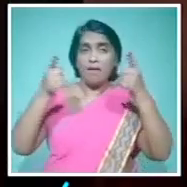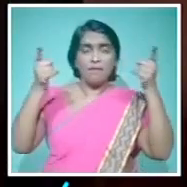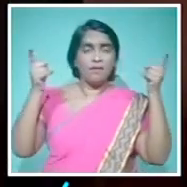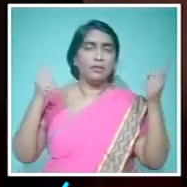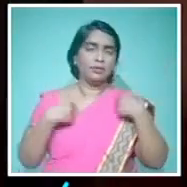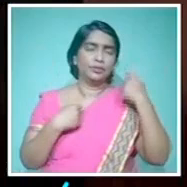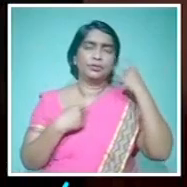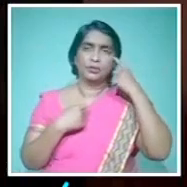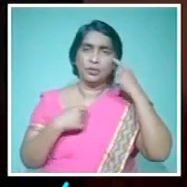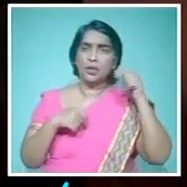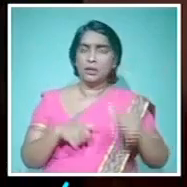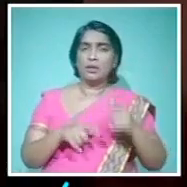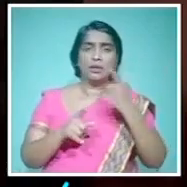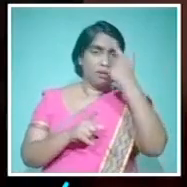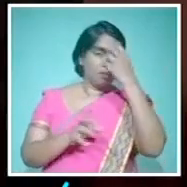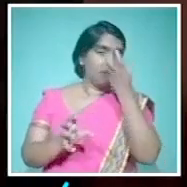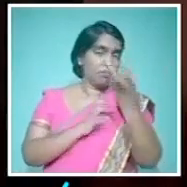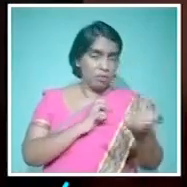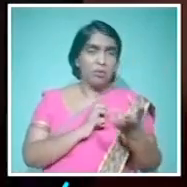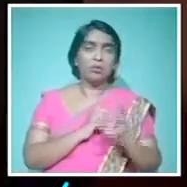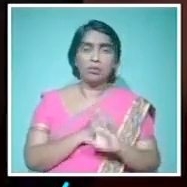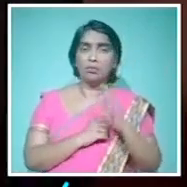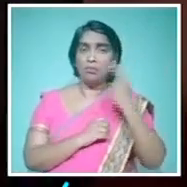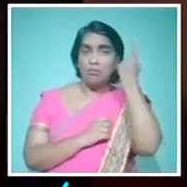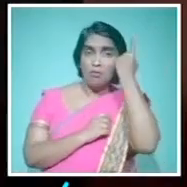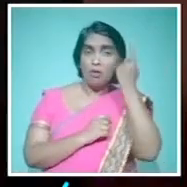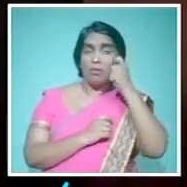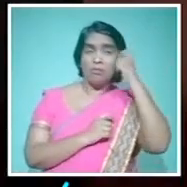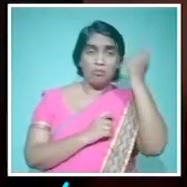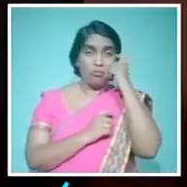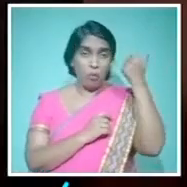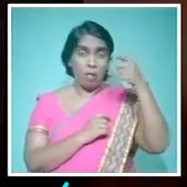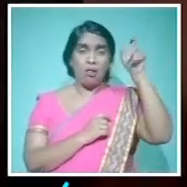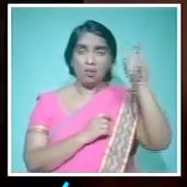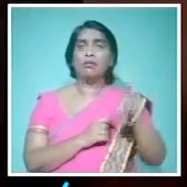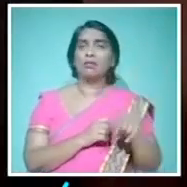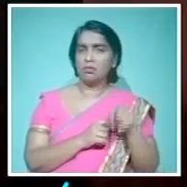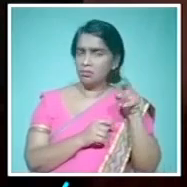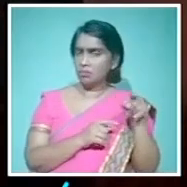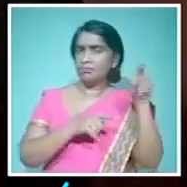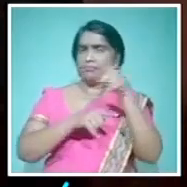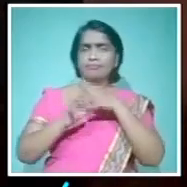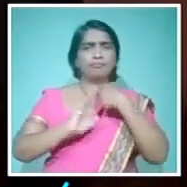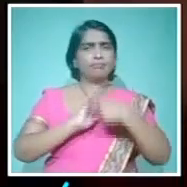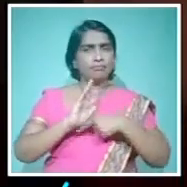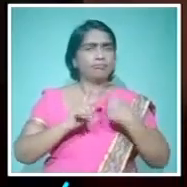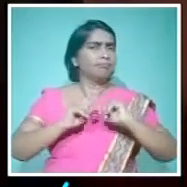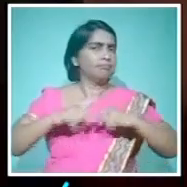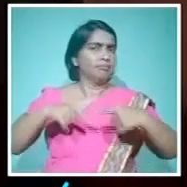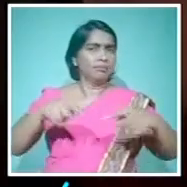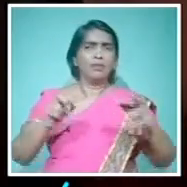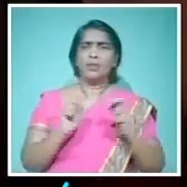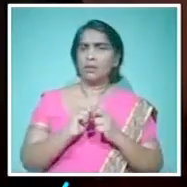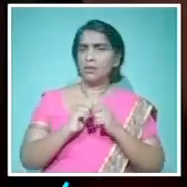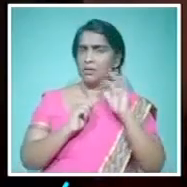මම හිතනවා. දැන් පාස්කු ප්‍රහාරය ගත්තාම මහා මොලකරු පිළිබඳව කතා කරා. හැබැයි මේ කිනෙකට ලංකාව පුරාම සිද්ධ වෙන සිදුවීම්